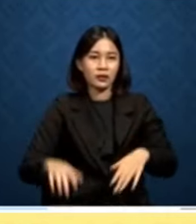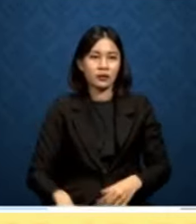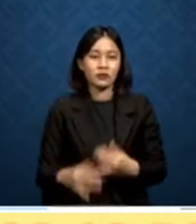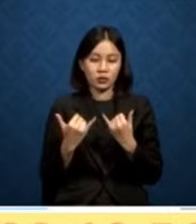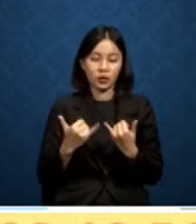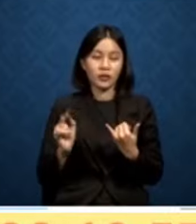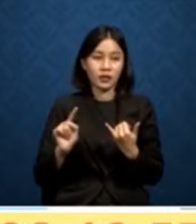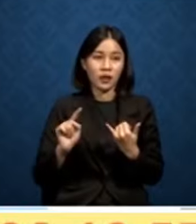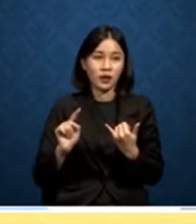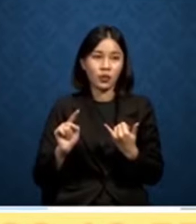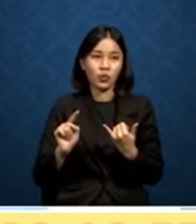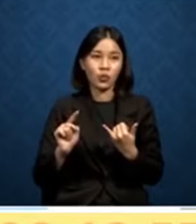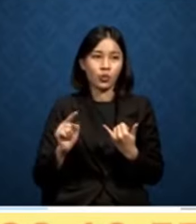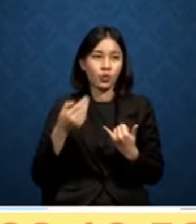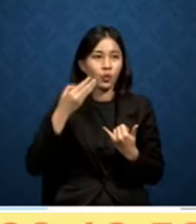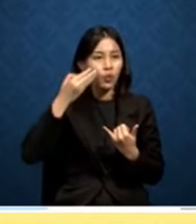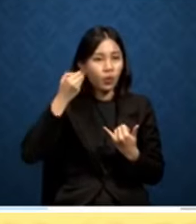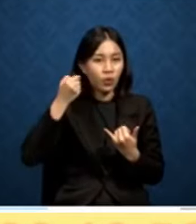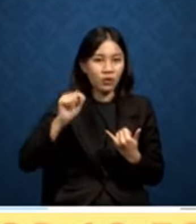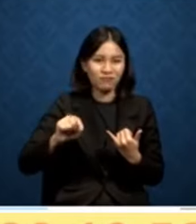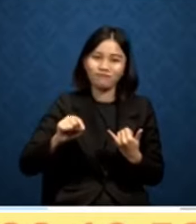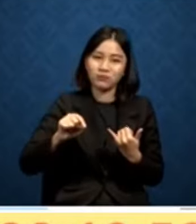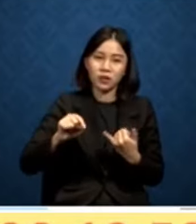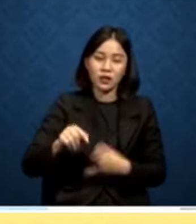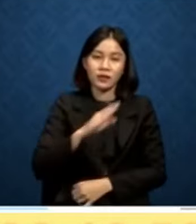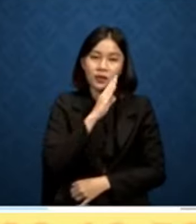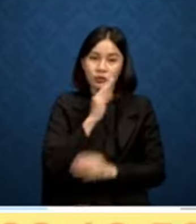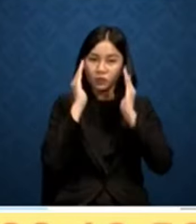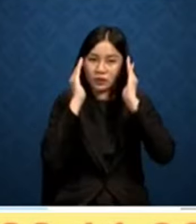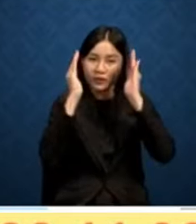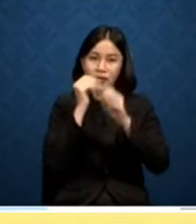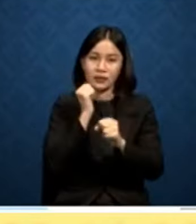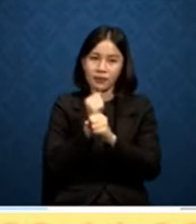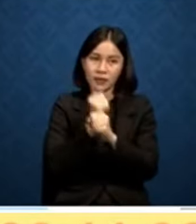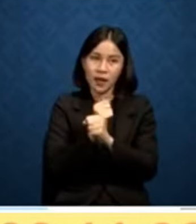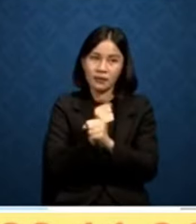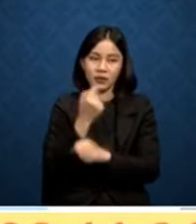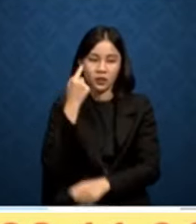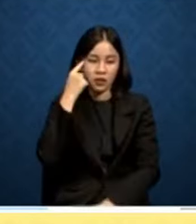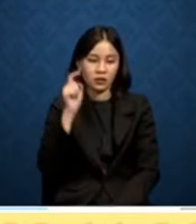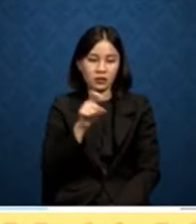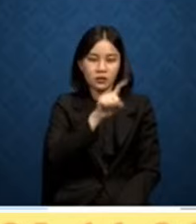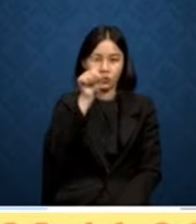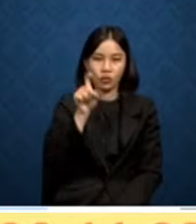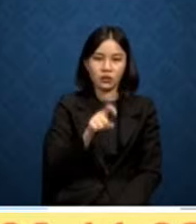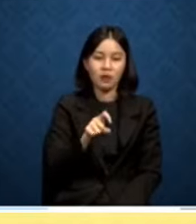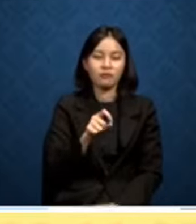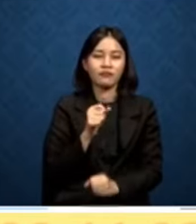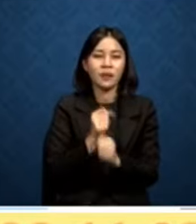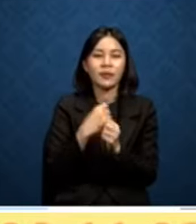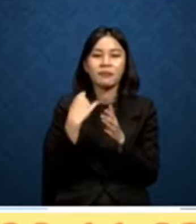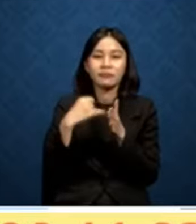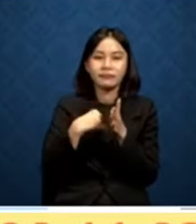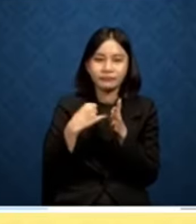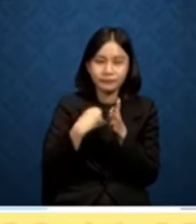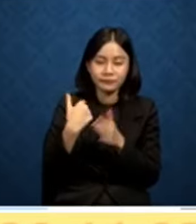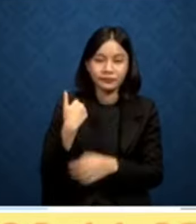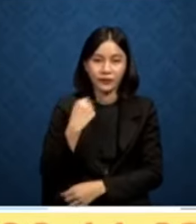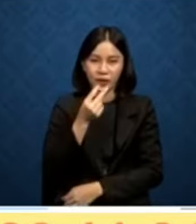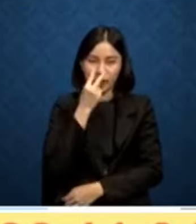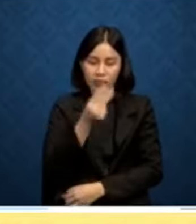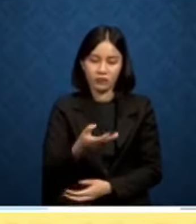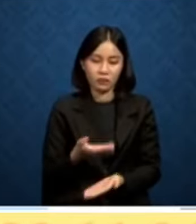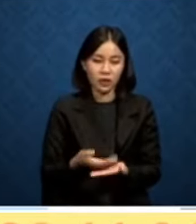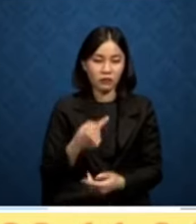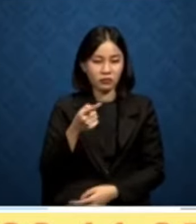มัยเี่ยจรๆผมคว่าเจ้าหน้ที่ถาตั้งใจทำงานนะหอวีต่ม A นะ จะทำงานง่ายมากเลยเราจะเหเขาอวด